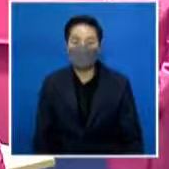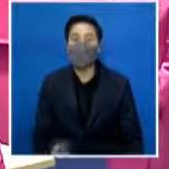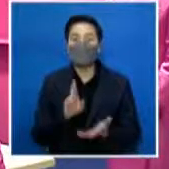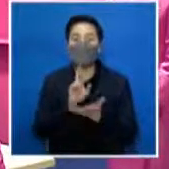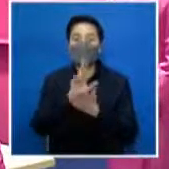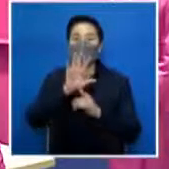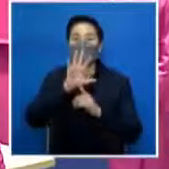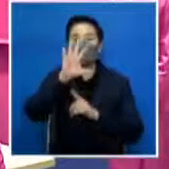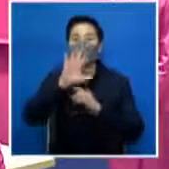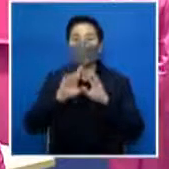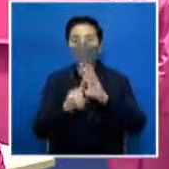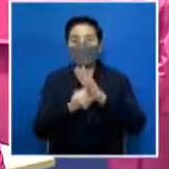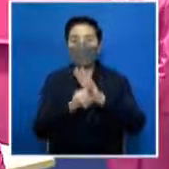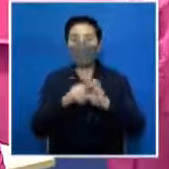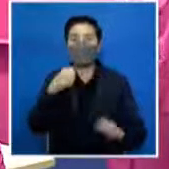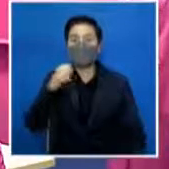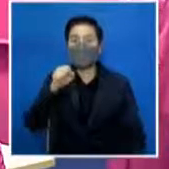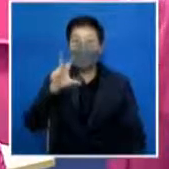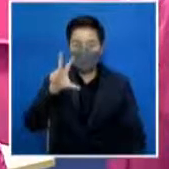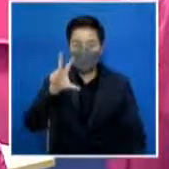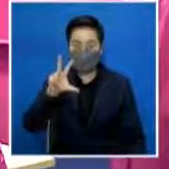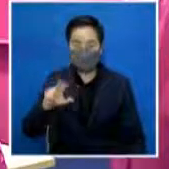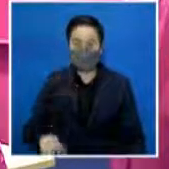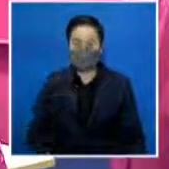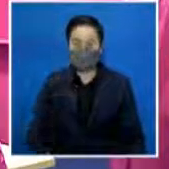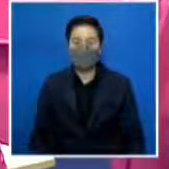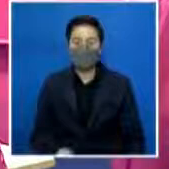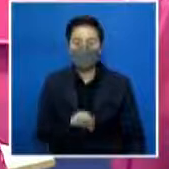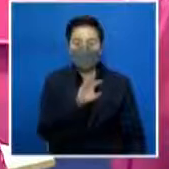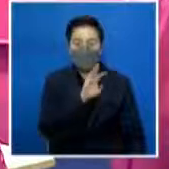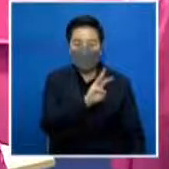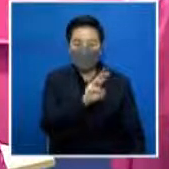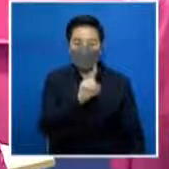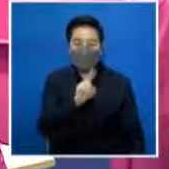อันดับที่5หมุนครั้งที่13เลขที่ออก